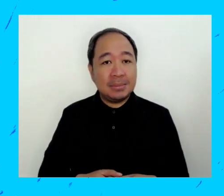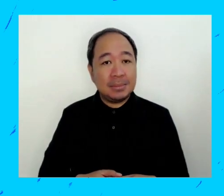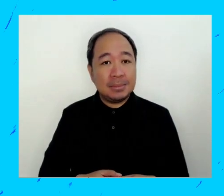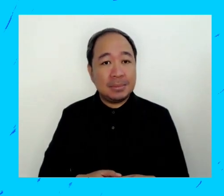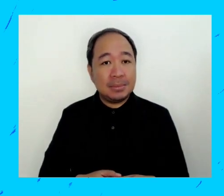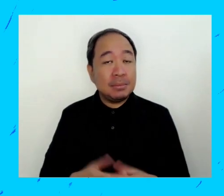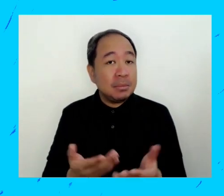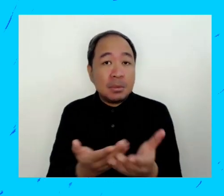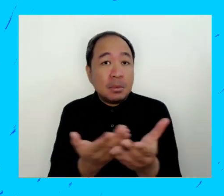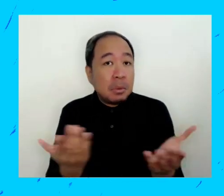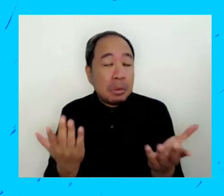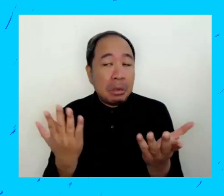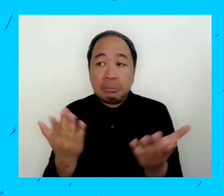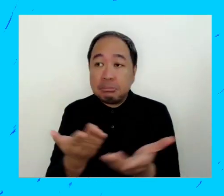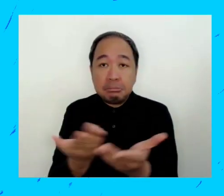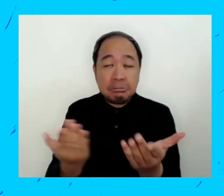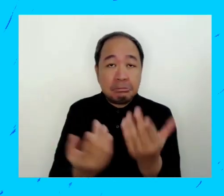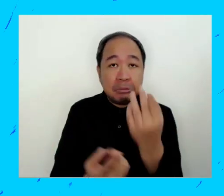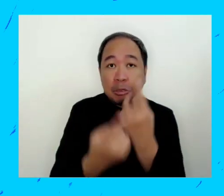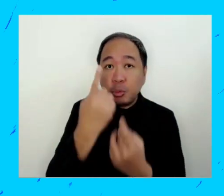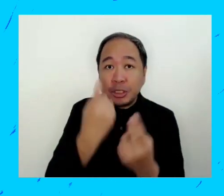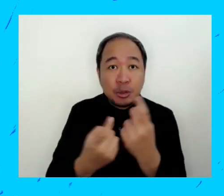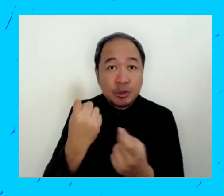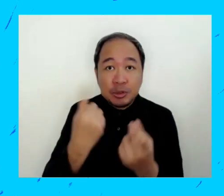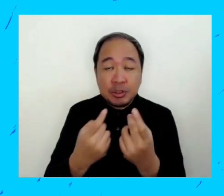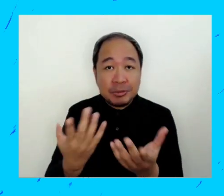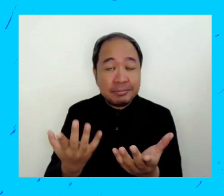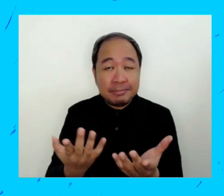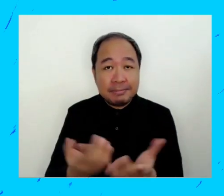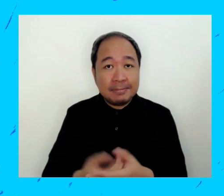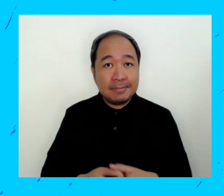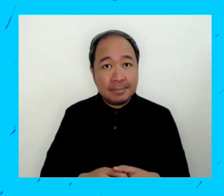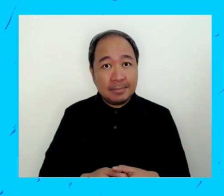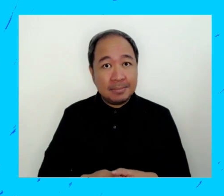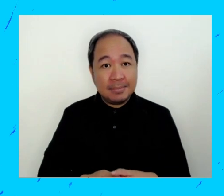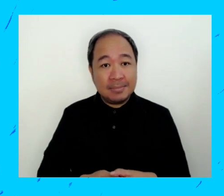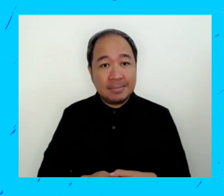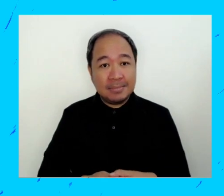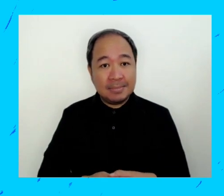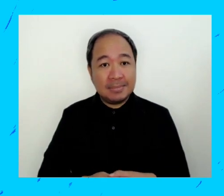Est-ce qu'il y a d'autres questions qui arrivent?